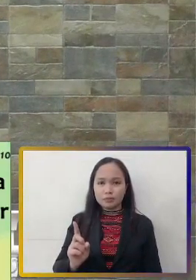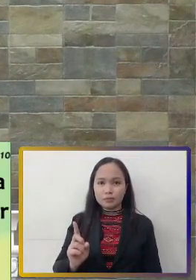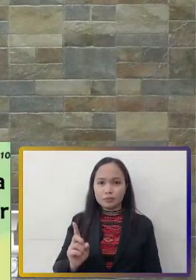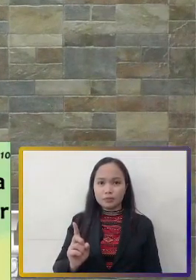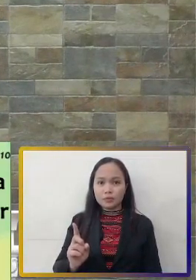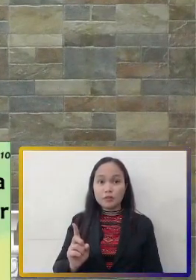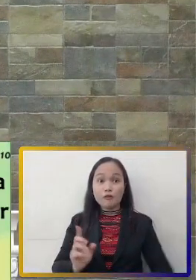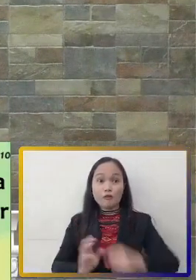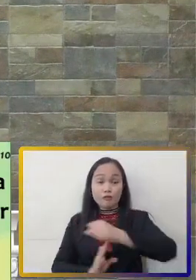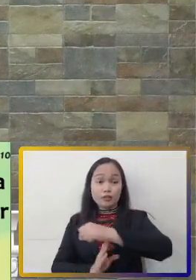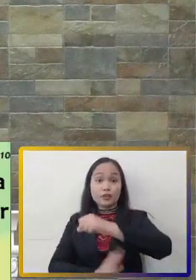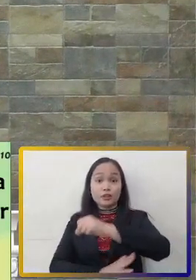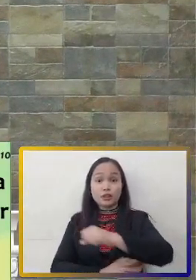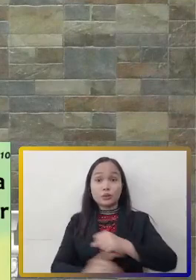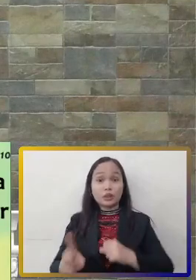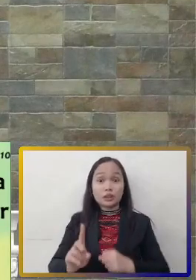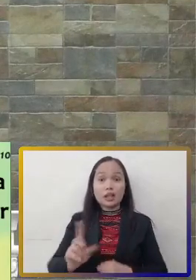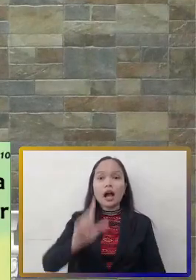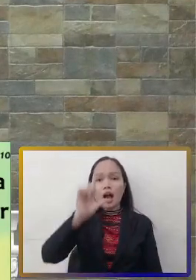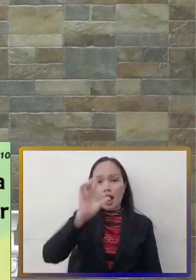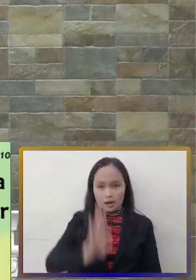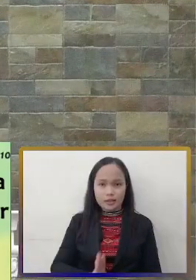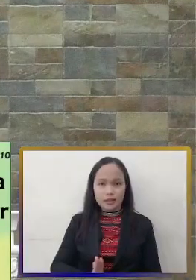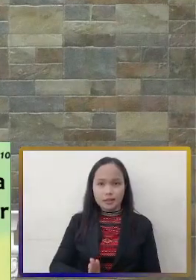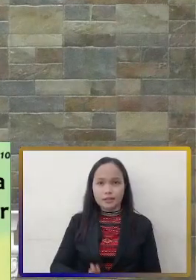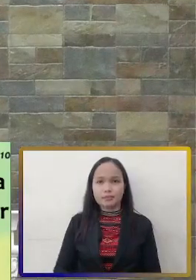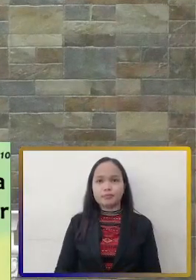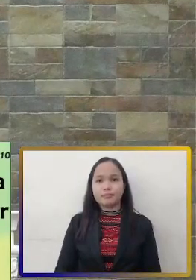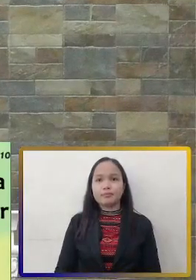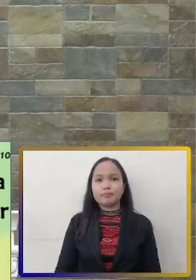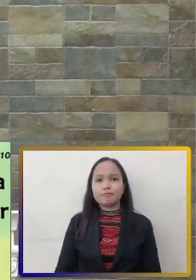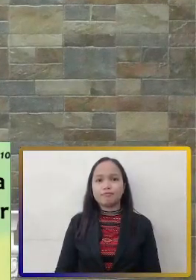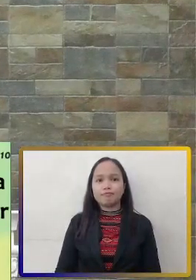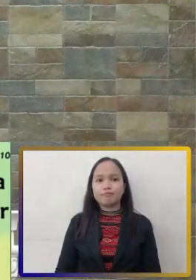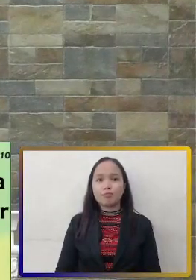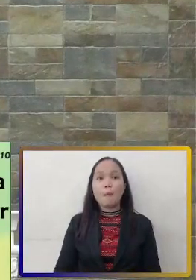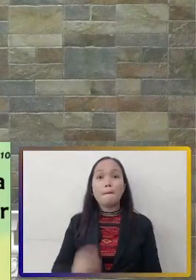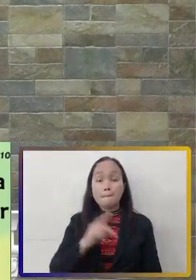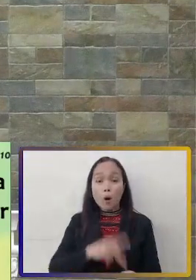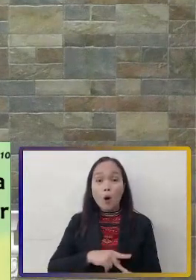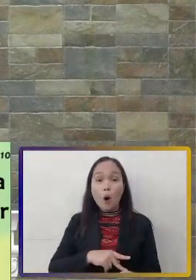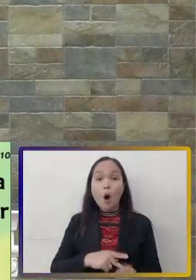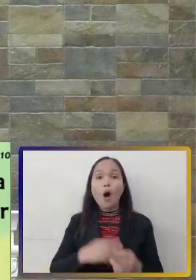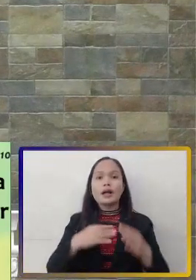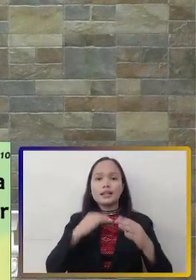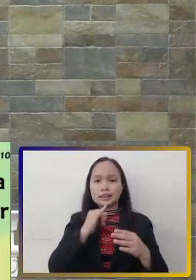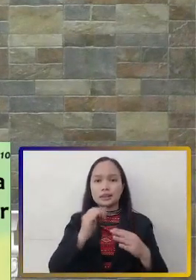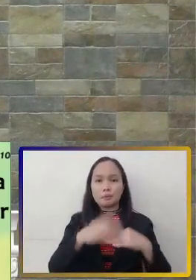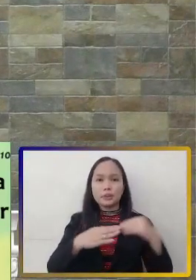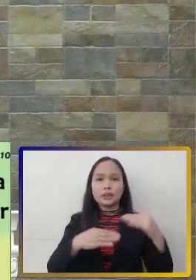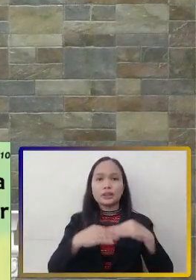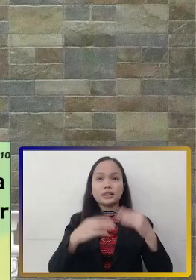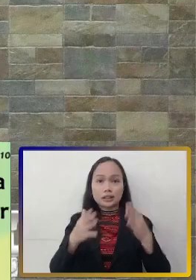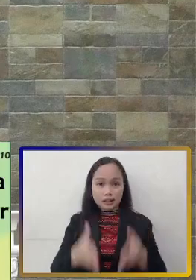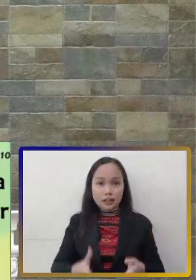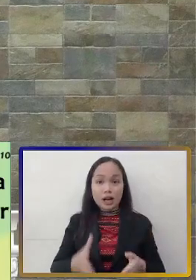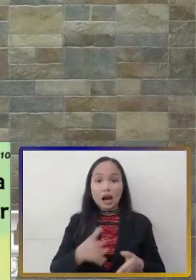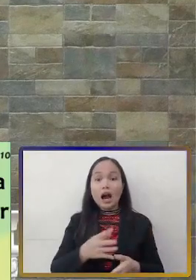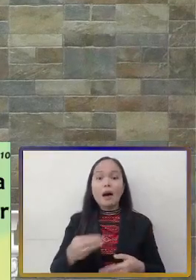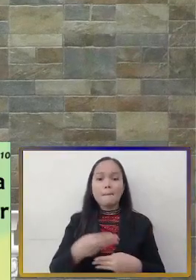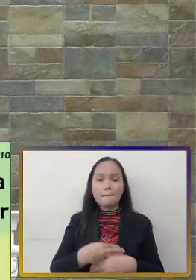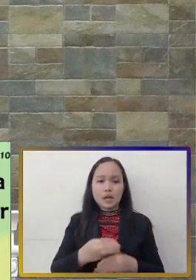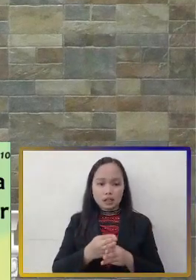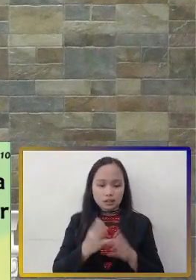na foundation? Diyos. He is the builder and the maker. Tandaan niyo po yan.